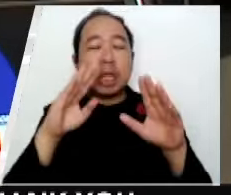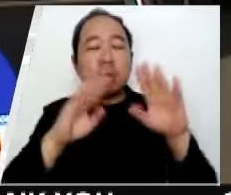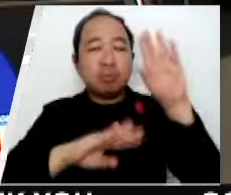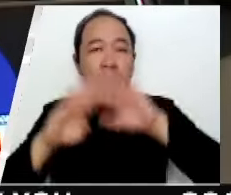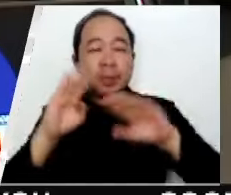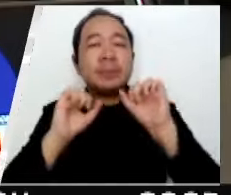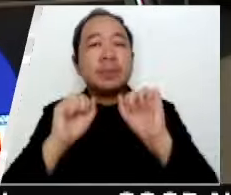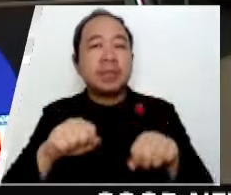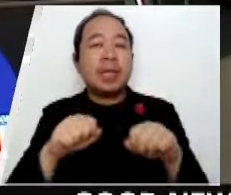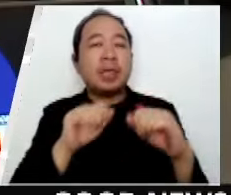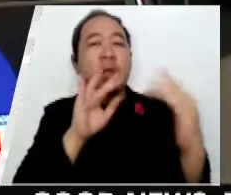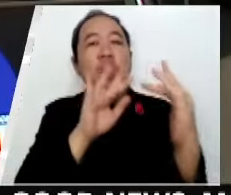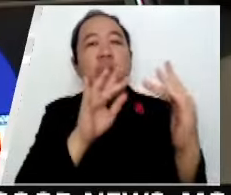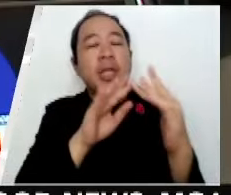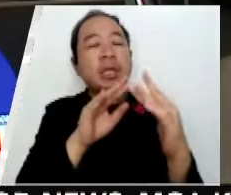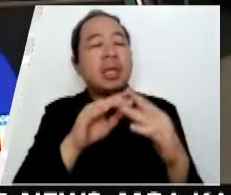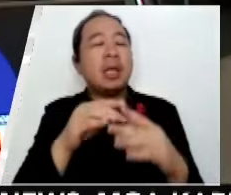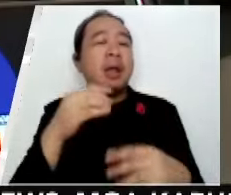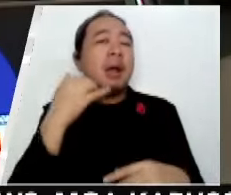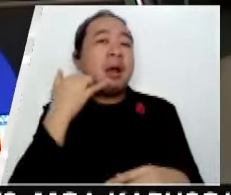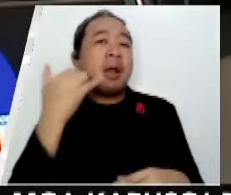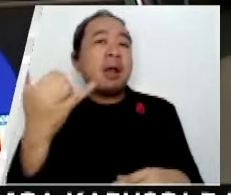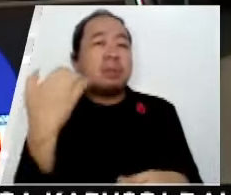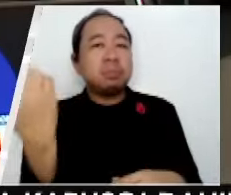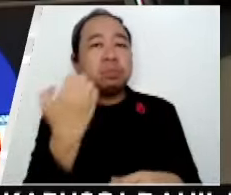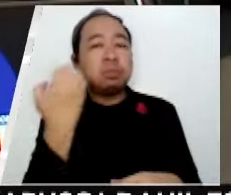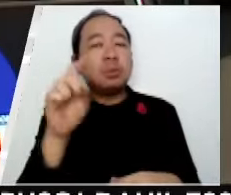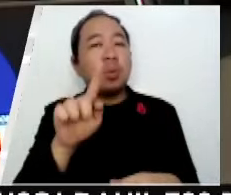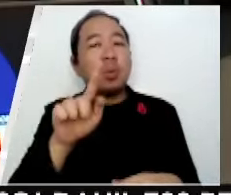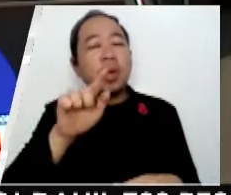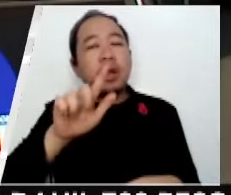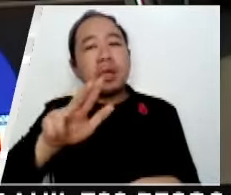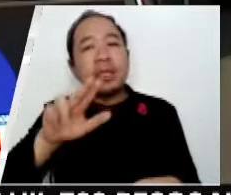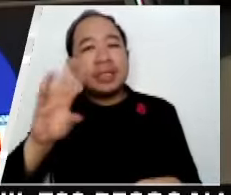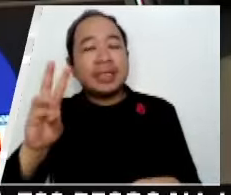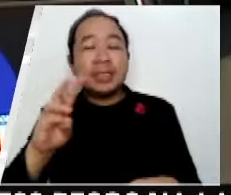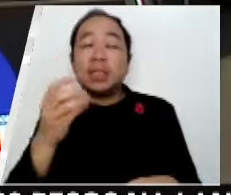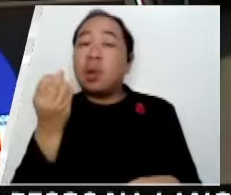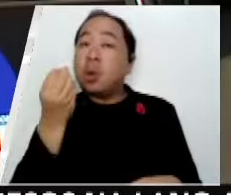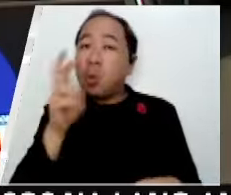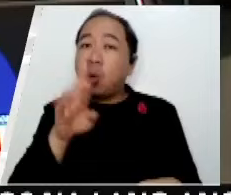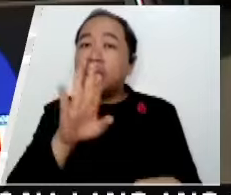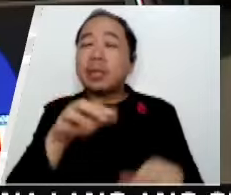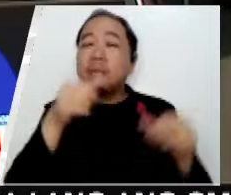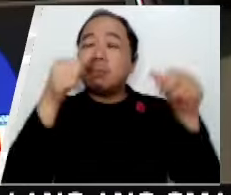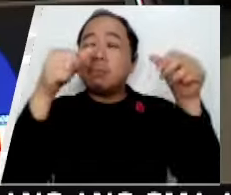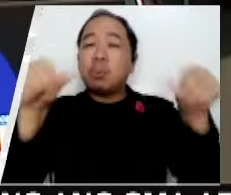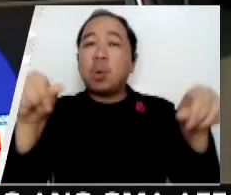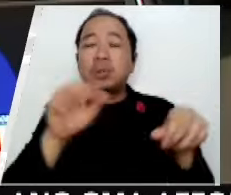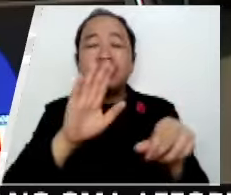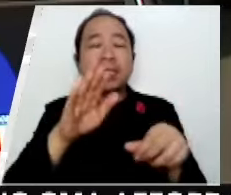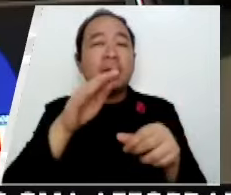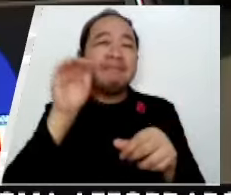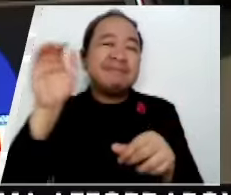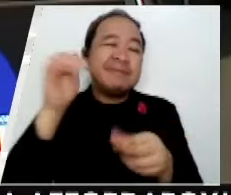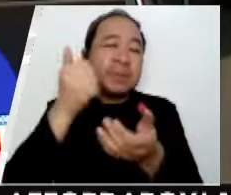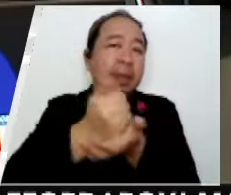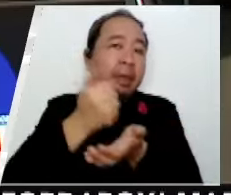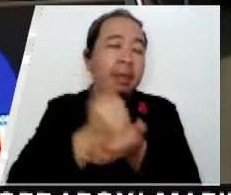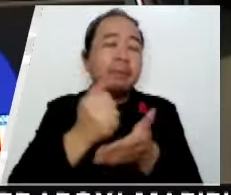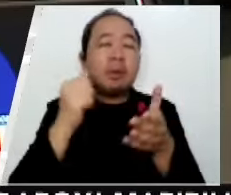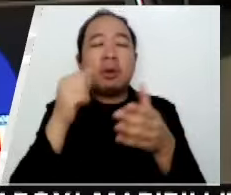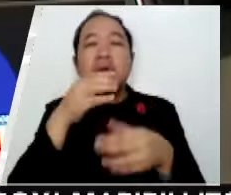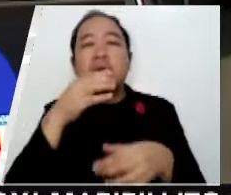hotline 136 o di kaya ay mag-post ng inyo pong mga paghihingi ng tulong o komento o